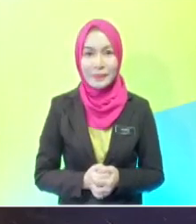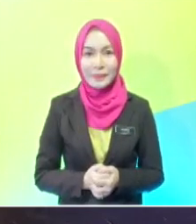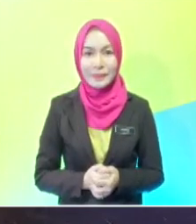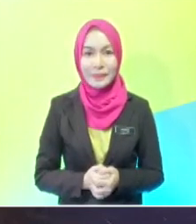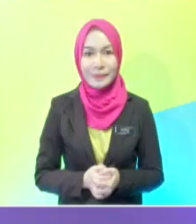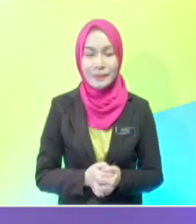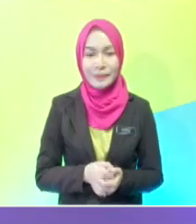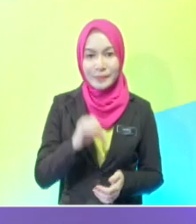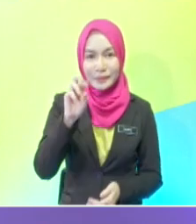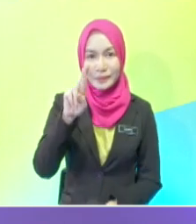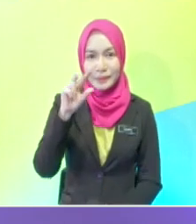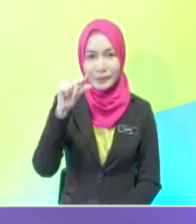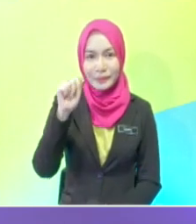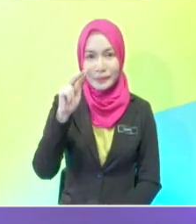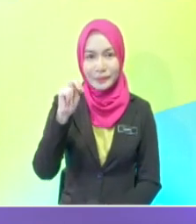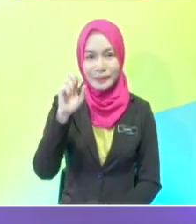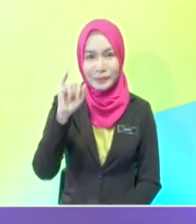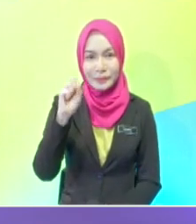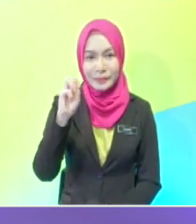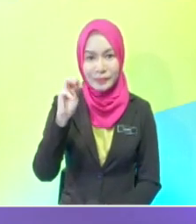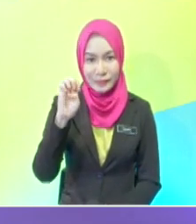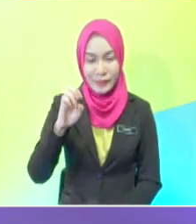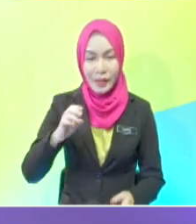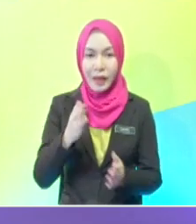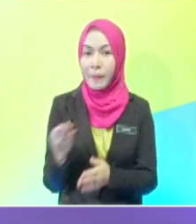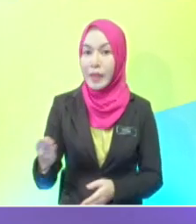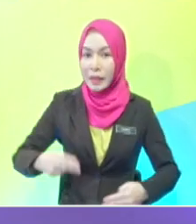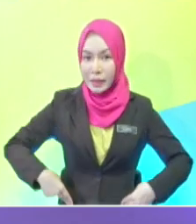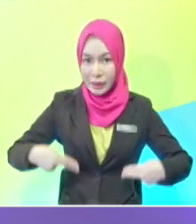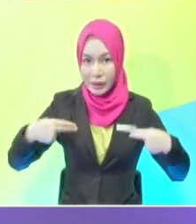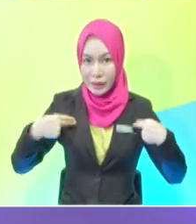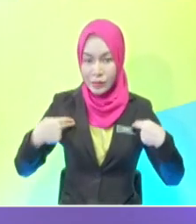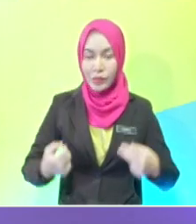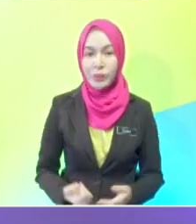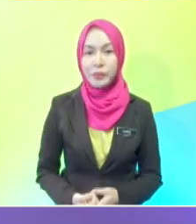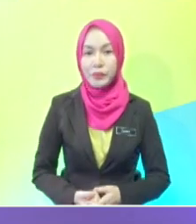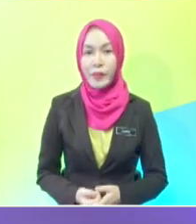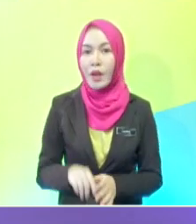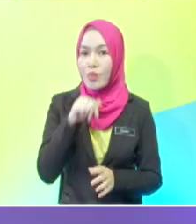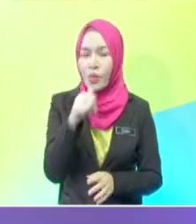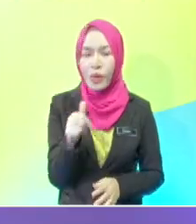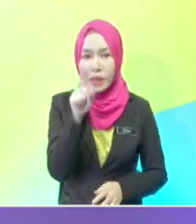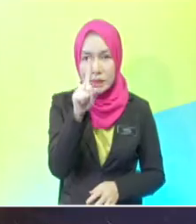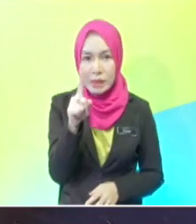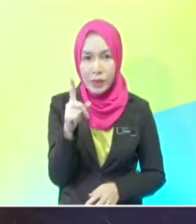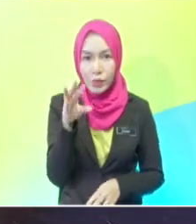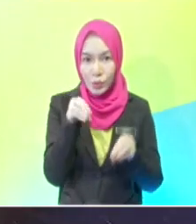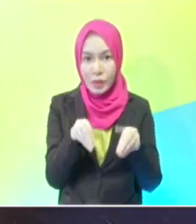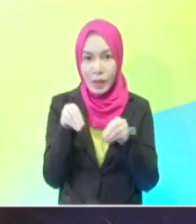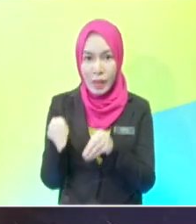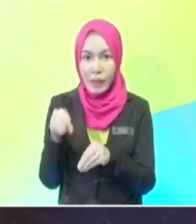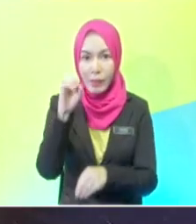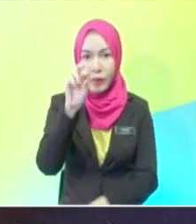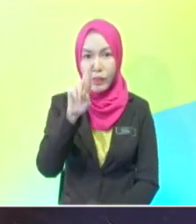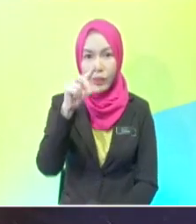organisme terubah sesuai genetik itu bukan tanaman semula Jadi bukan bukan tanaman organik